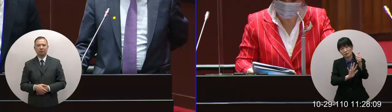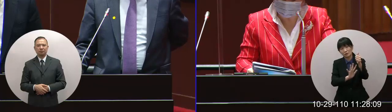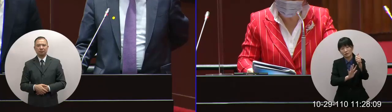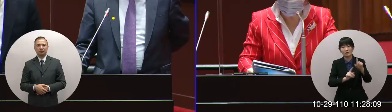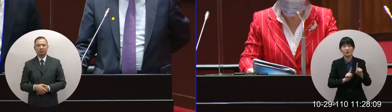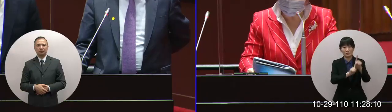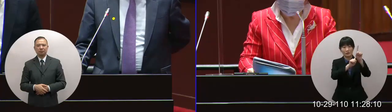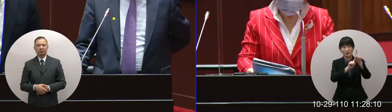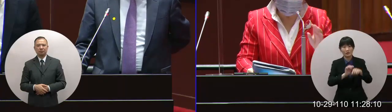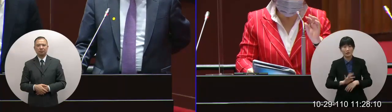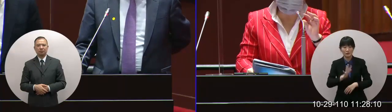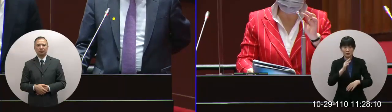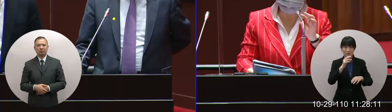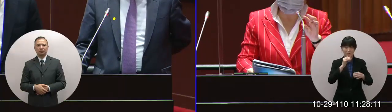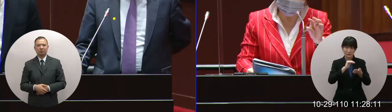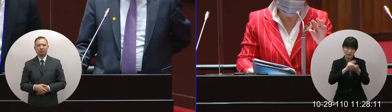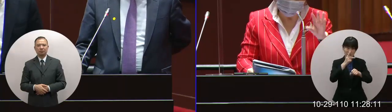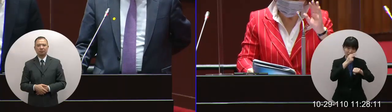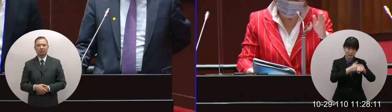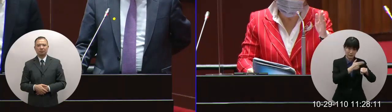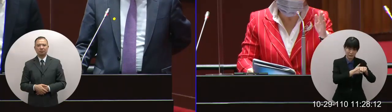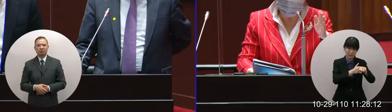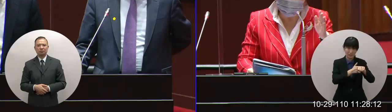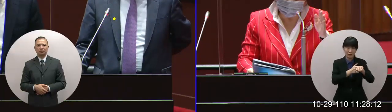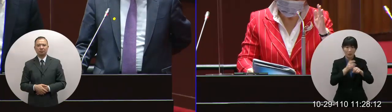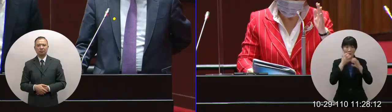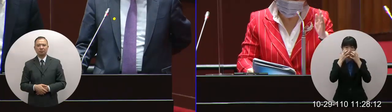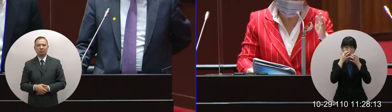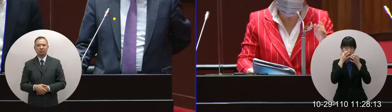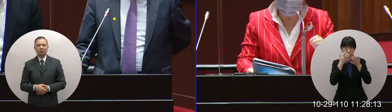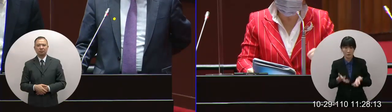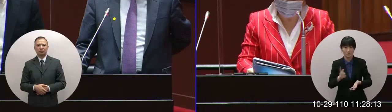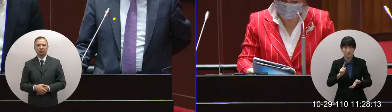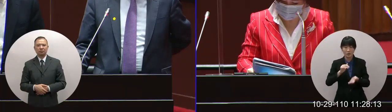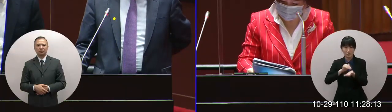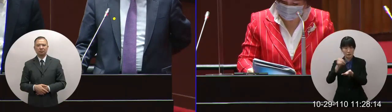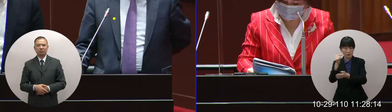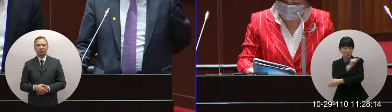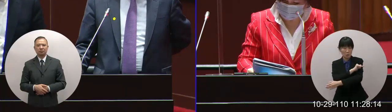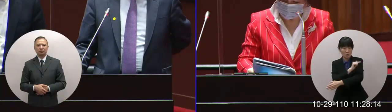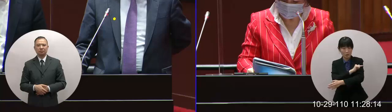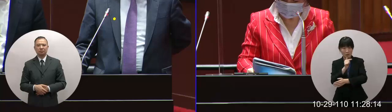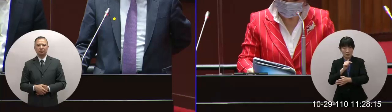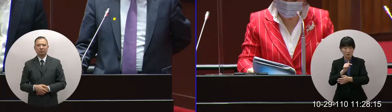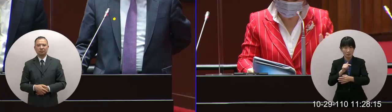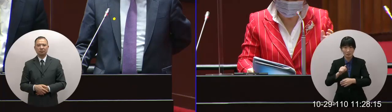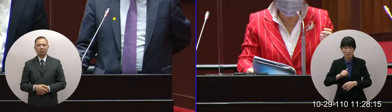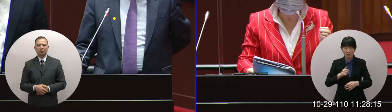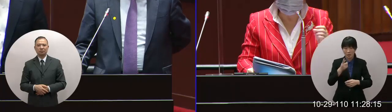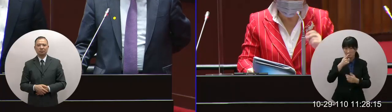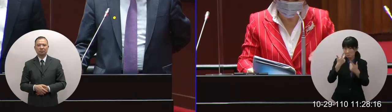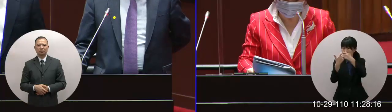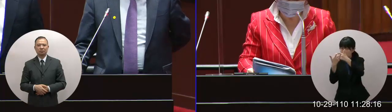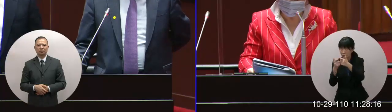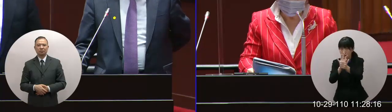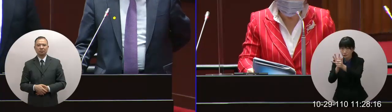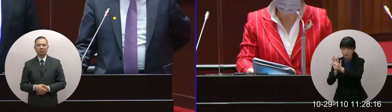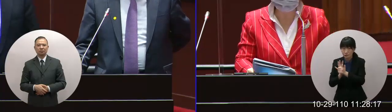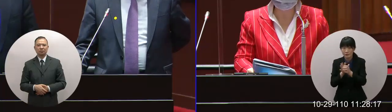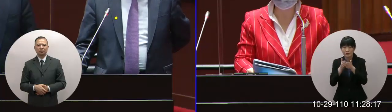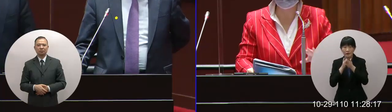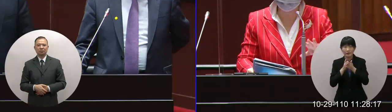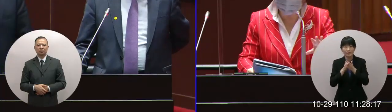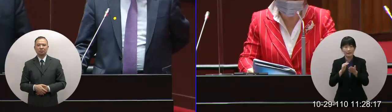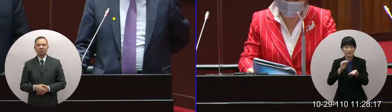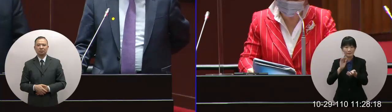技产业差异，在于医疗科技产业格外重视医师人员的使用的体验，是以解决临床需求、改